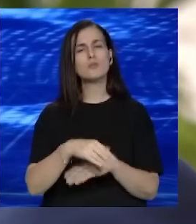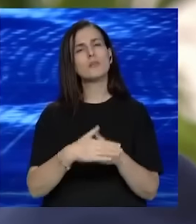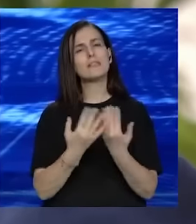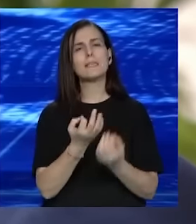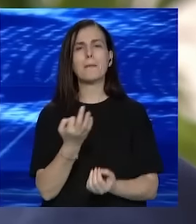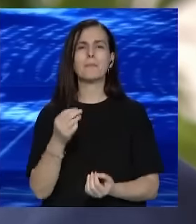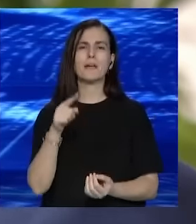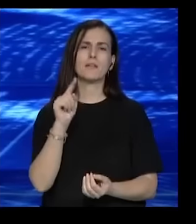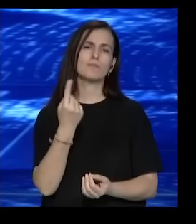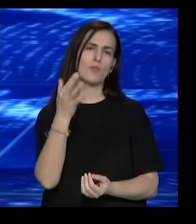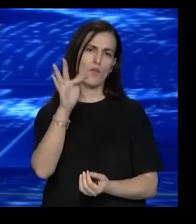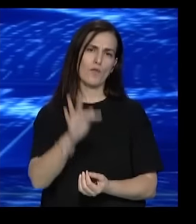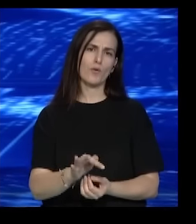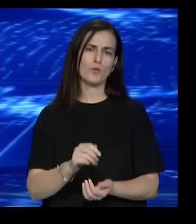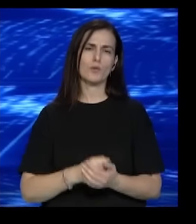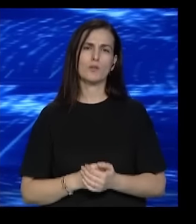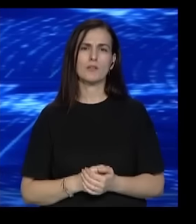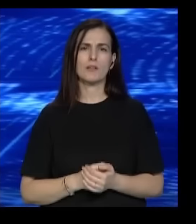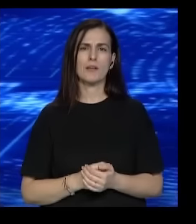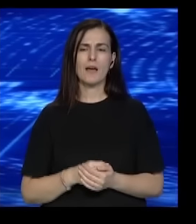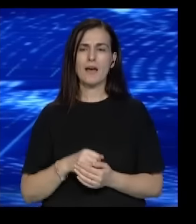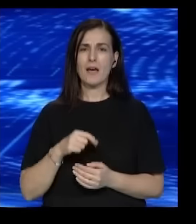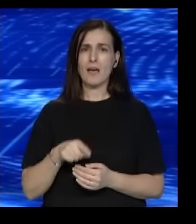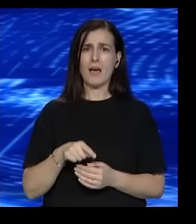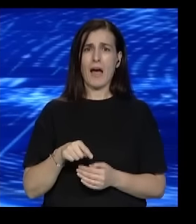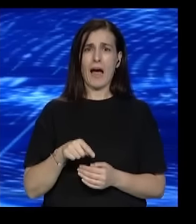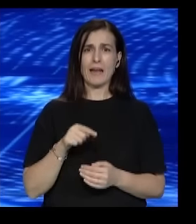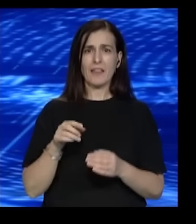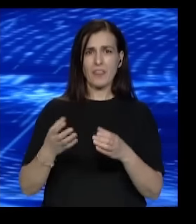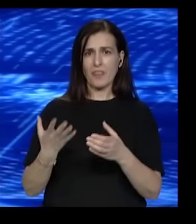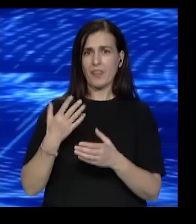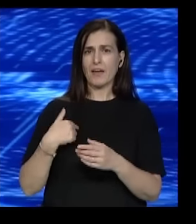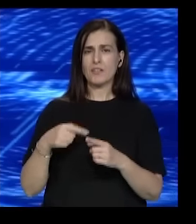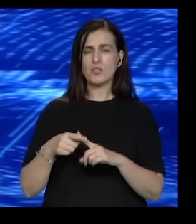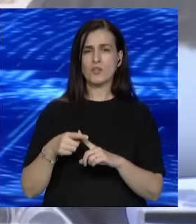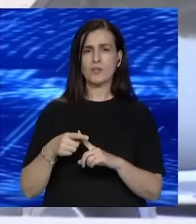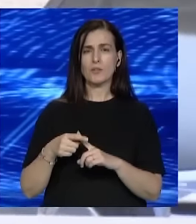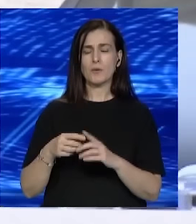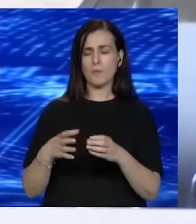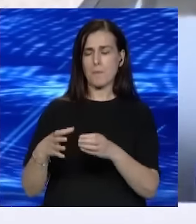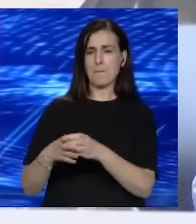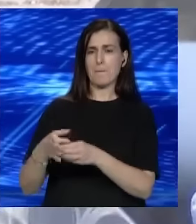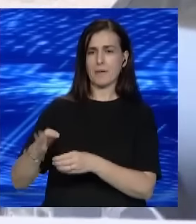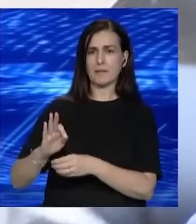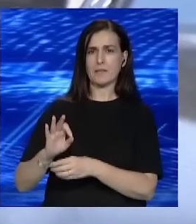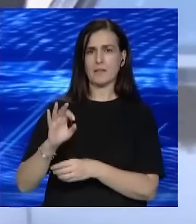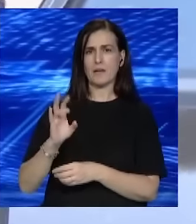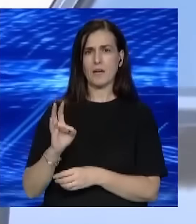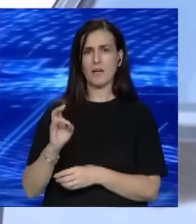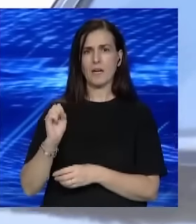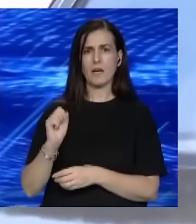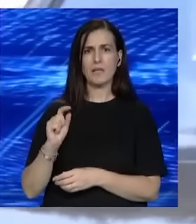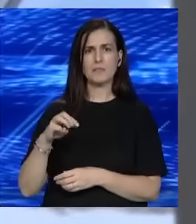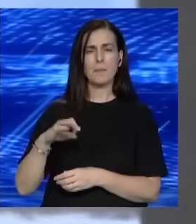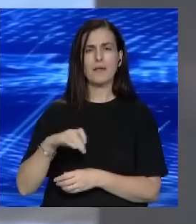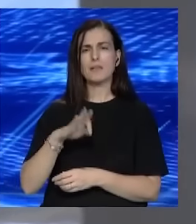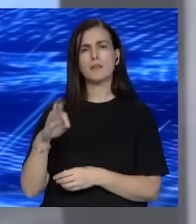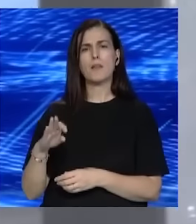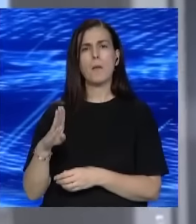e deputetit Saljani ishte një skenim për të goditur PS-n dhe drejtuesin e reformës në drejtësi. I menjëhershëm ishte reagimi i kryetarit të